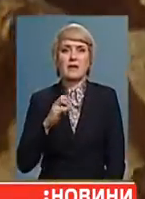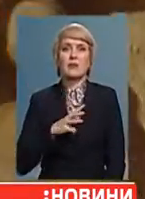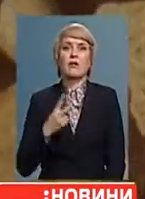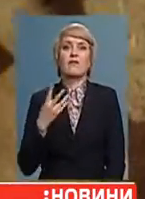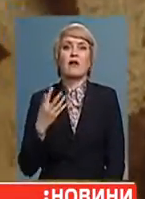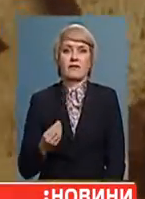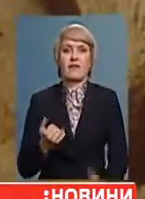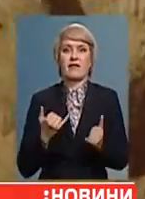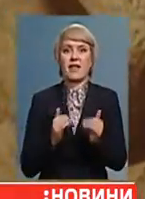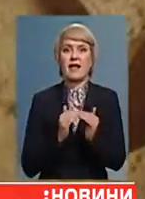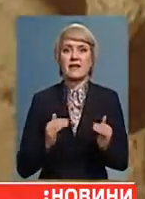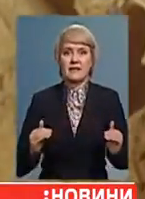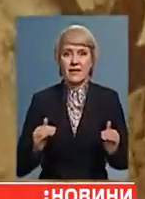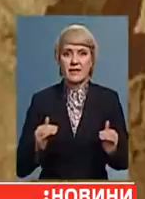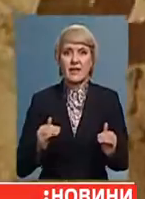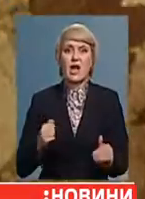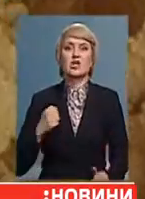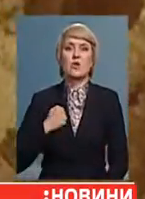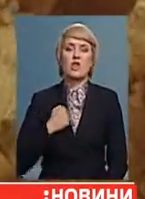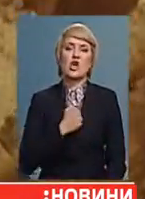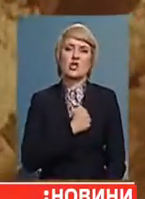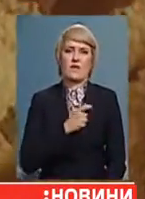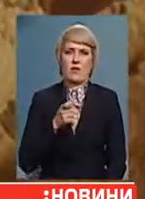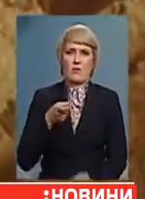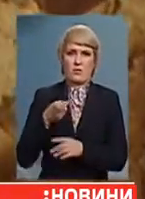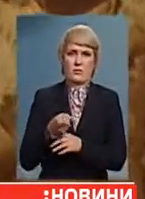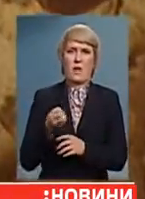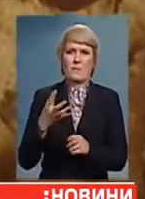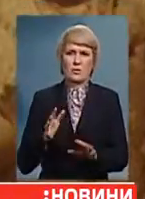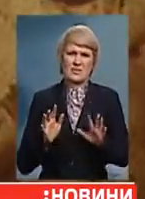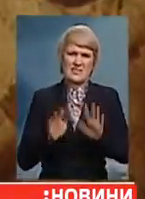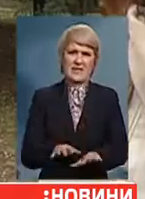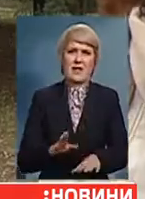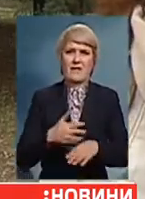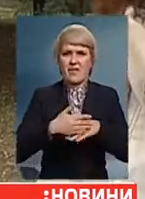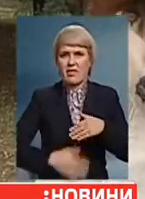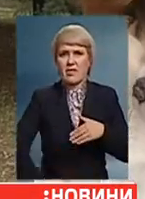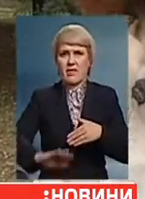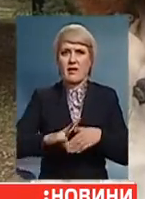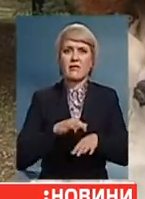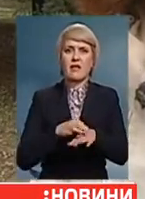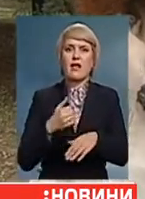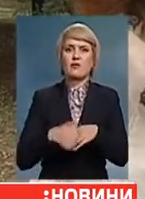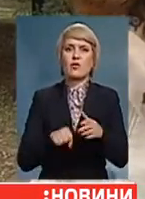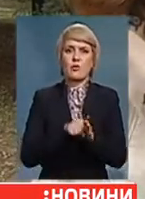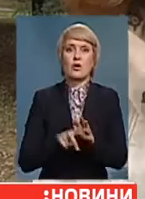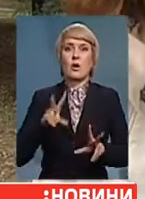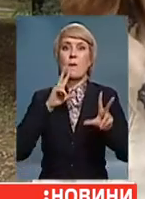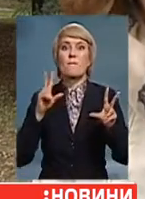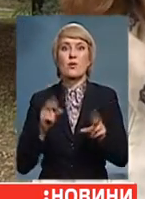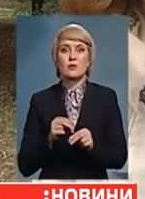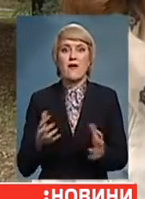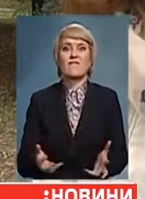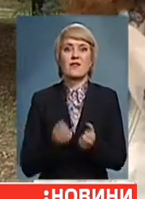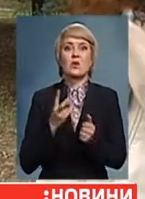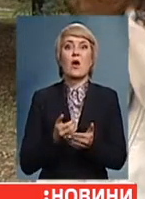дні. Для дітей солдати шкодували куль, просто скидали до яру на тіла вже вбитих. Декому пощастило врятуватися. Той, хто